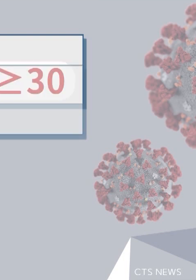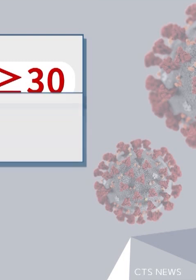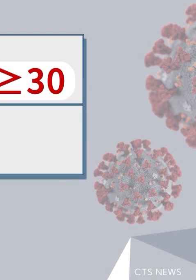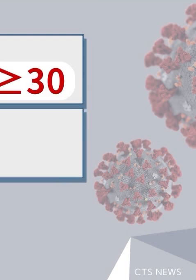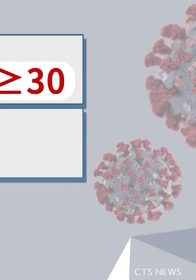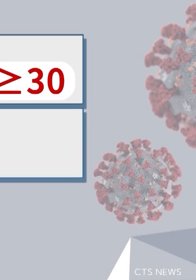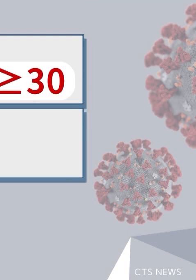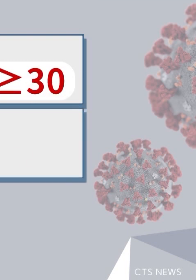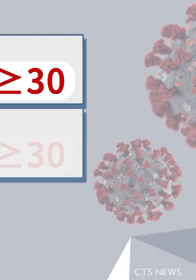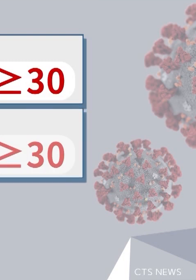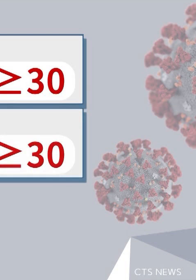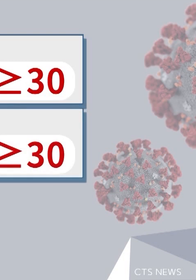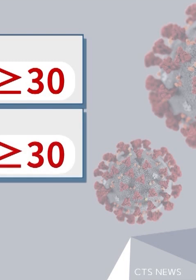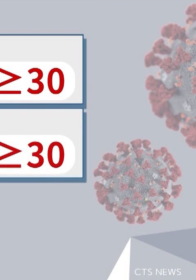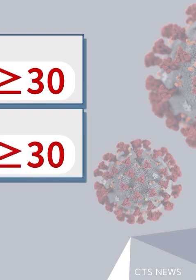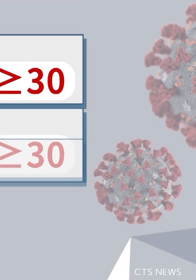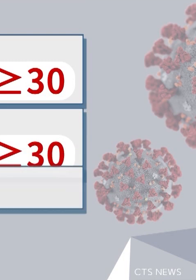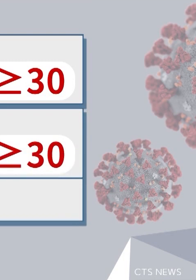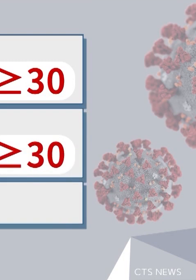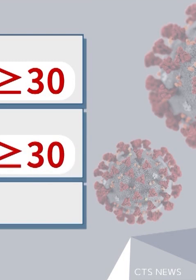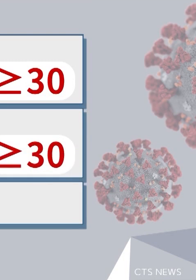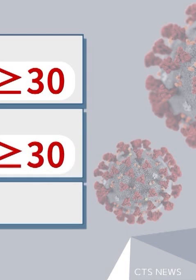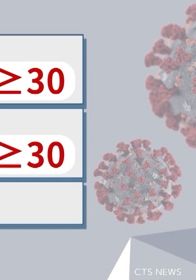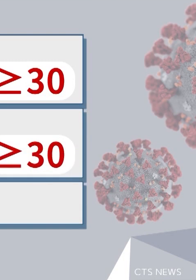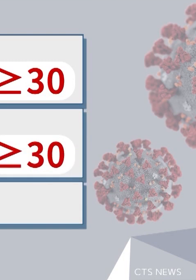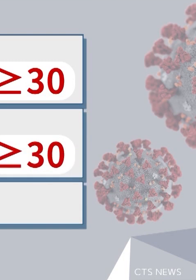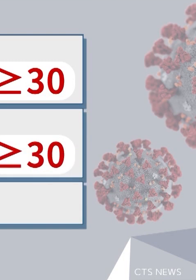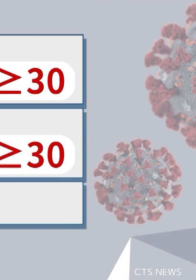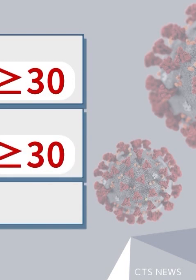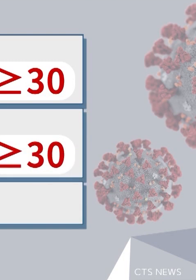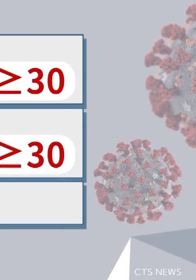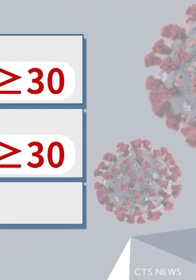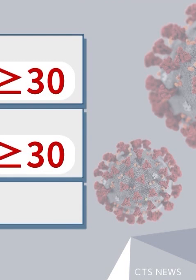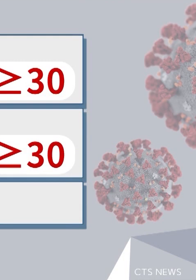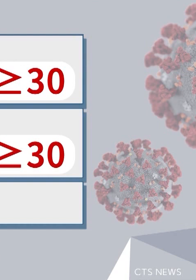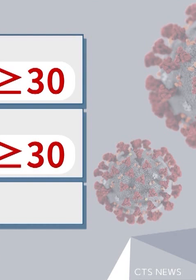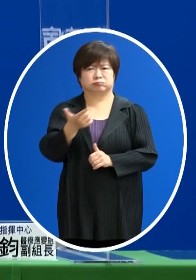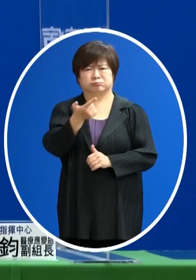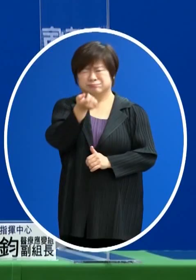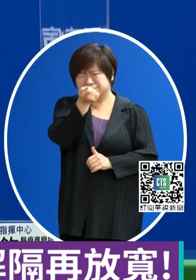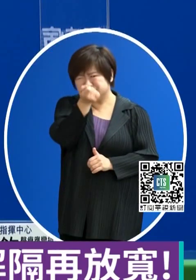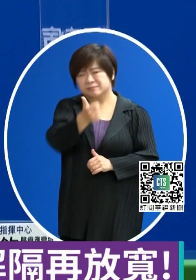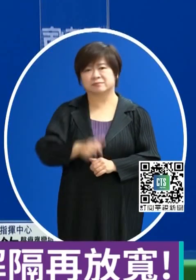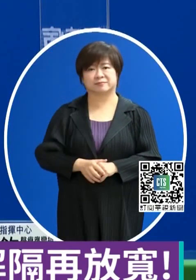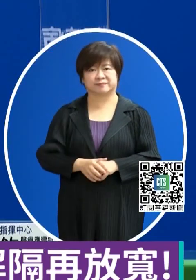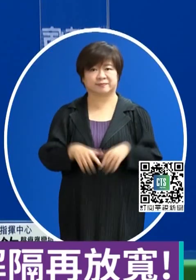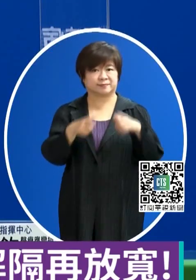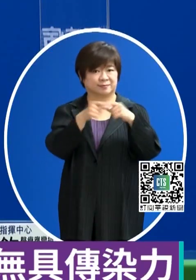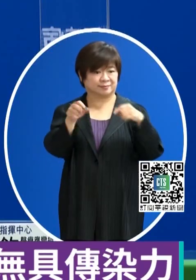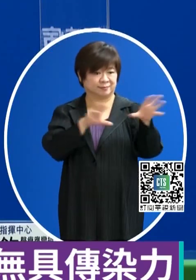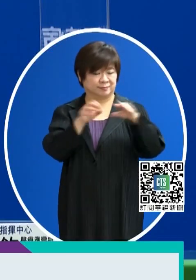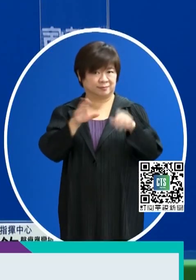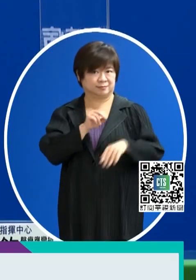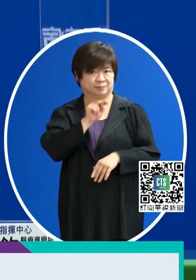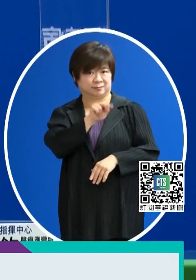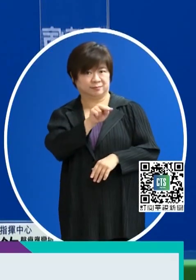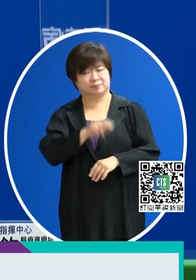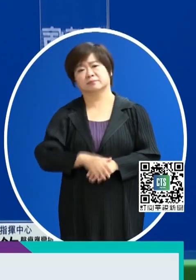30，9天之内进行1次筛检阴性，到了10天以上就可以直接解隔。 在日本的资料跟看起来，就是